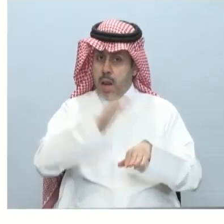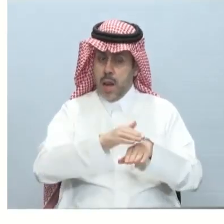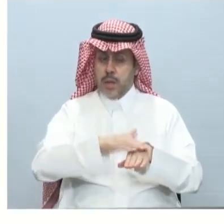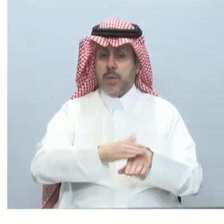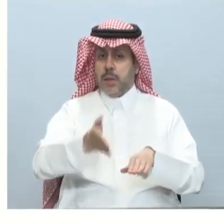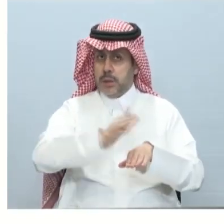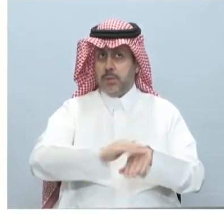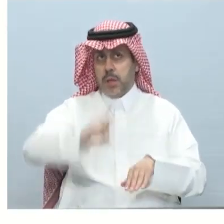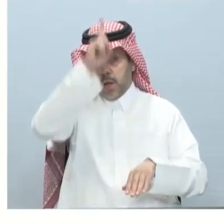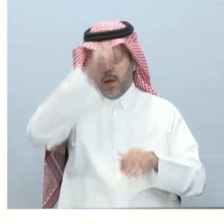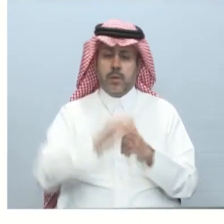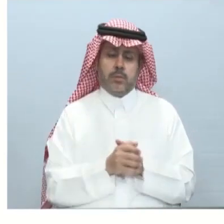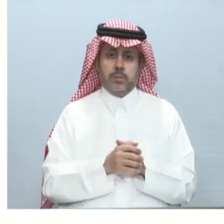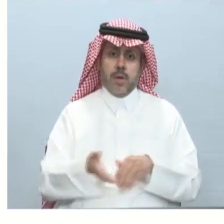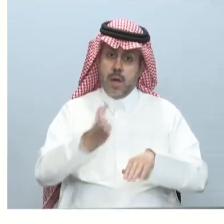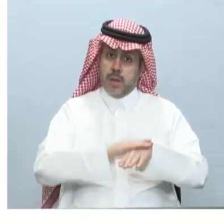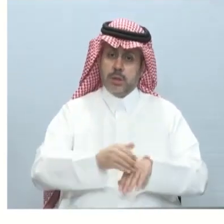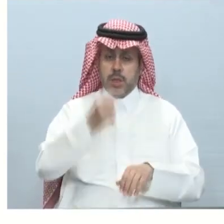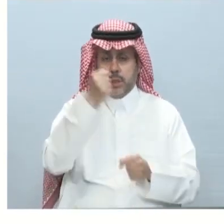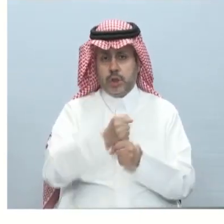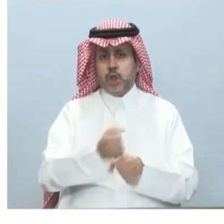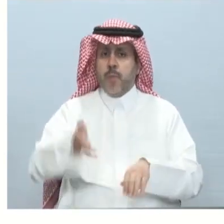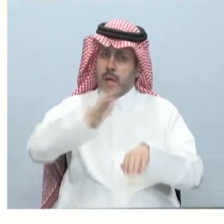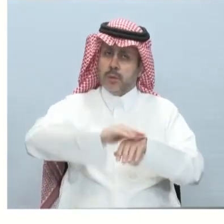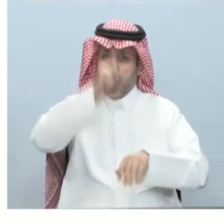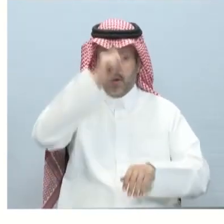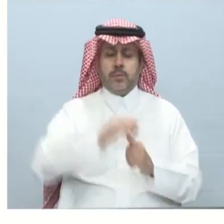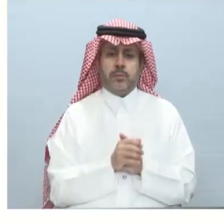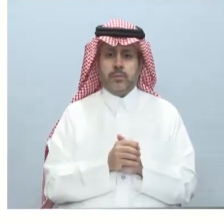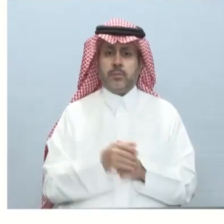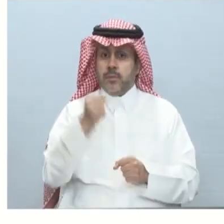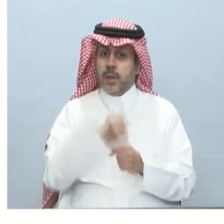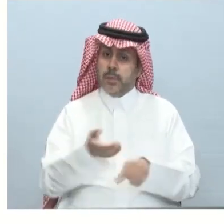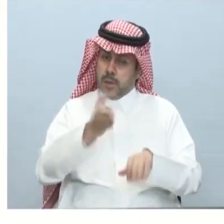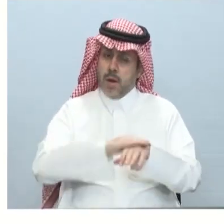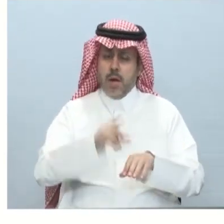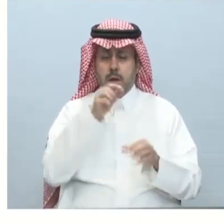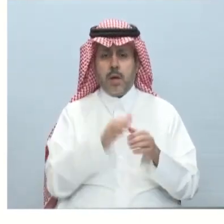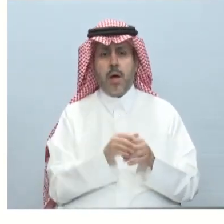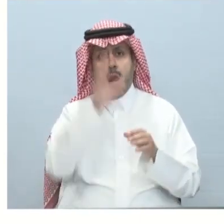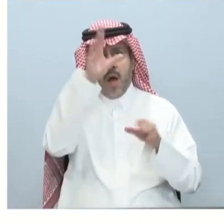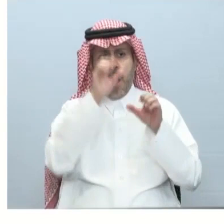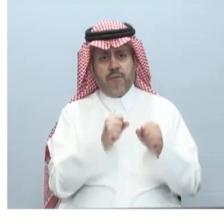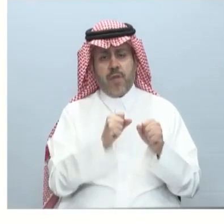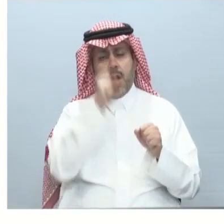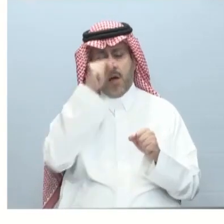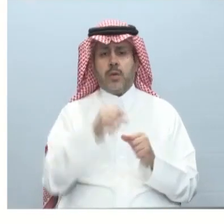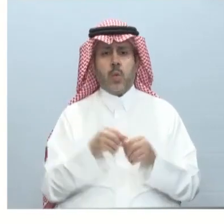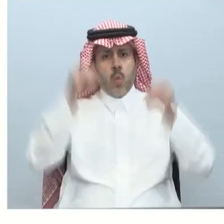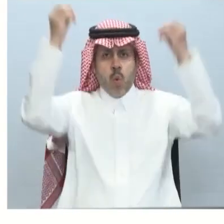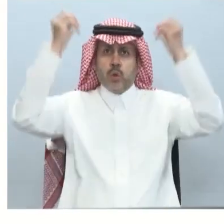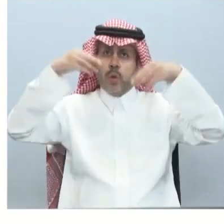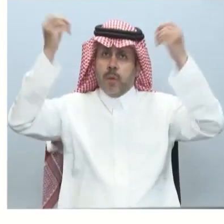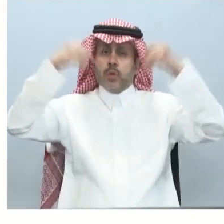الدعاء فيه اعتماد على الله واذا اعتمدت على الله كفاك الله كل ما تحتاجه في امور الدنيا